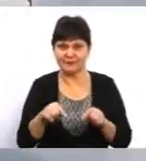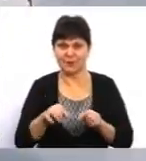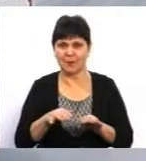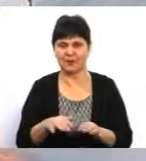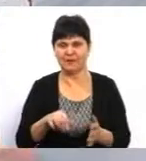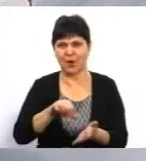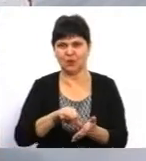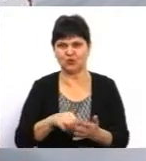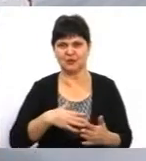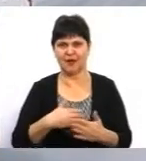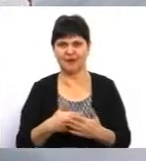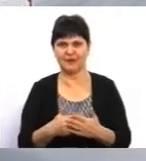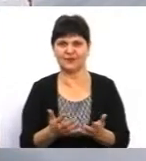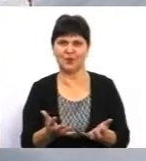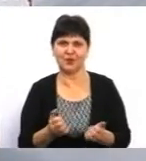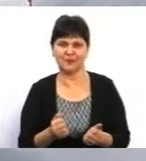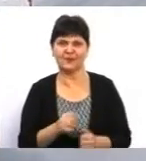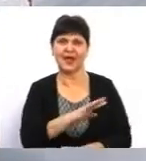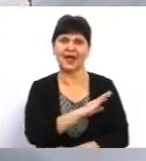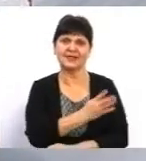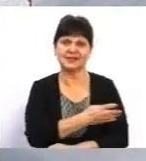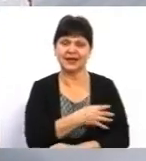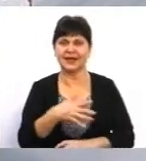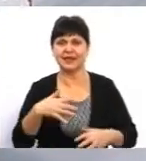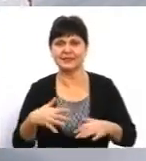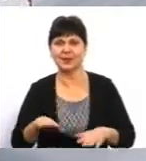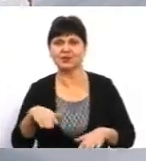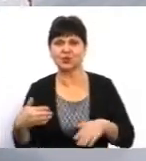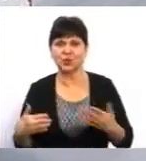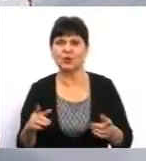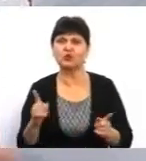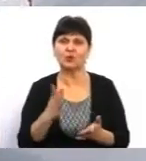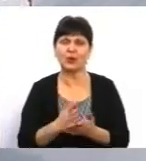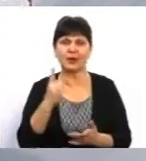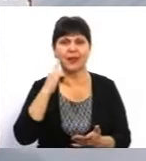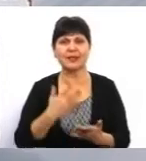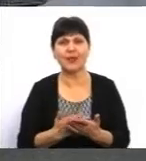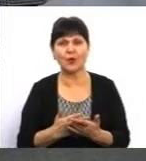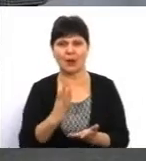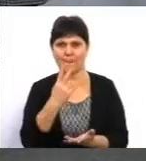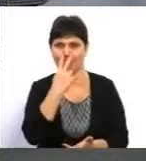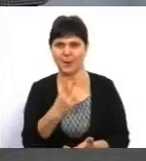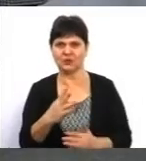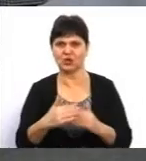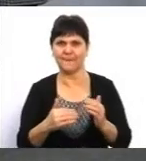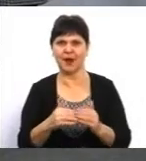Тобто зрозуміти всі сильні і слабкі сторони. Абсолютно, і те, що вірно. Є теорією, побачити на практиці. Так, я правильно так розумію, так? За